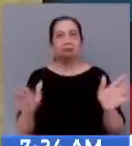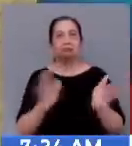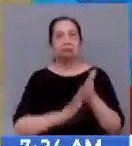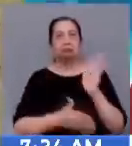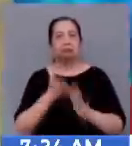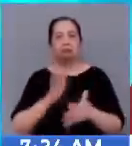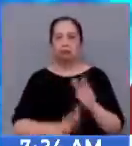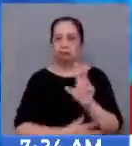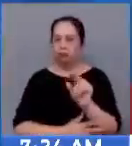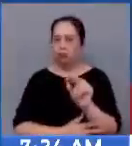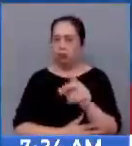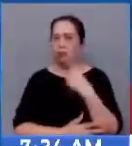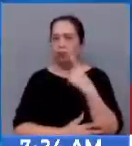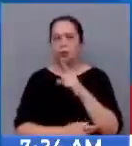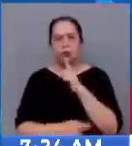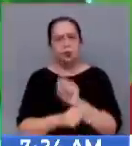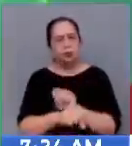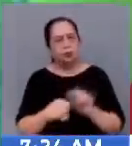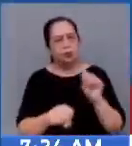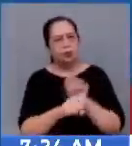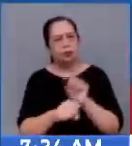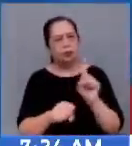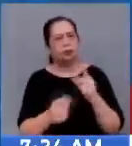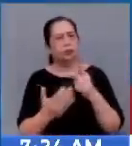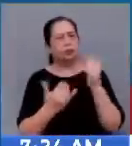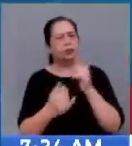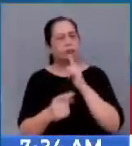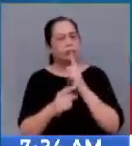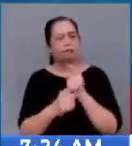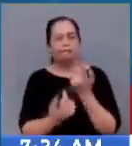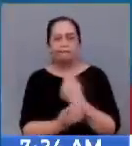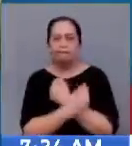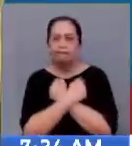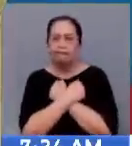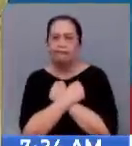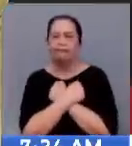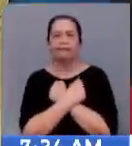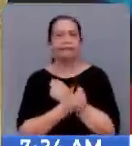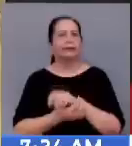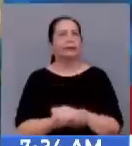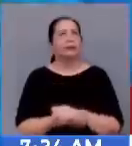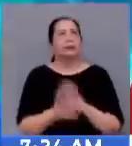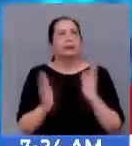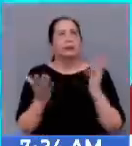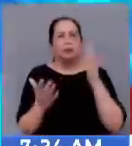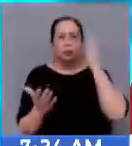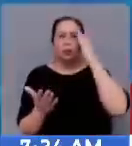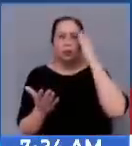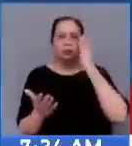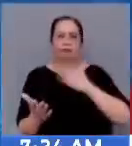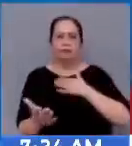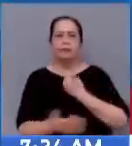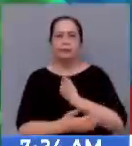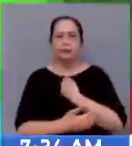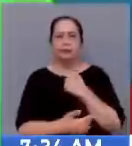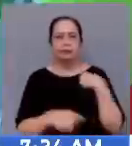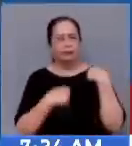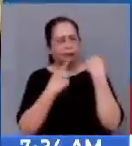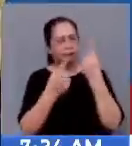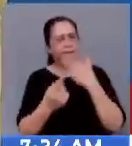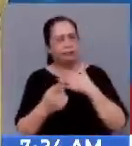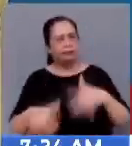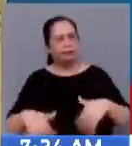Kumbaga, nakagawa kami ng isang proyekto na sobrang minahal namin, na alam ko sa sarili ko na habang buhay ko itong dadalin,